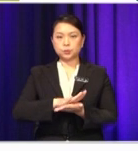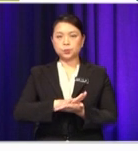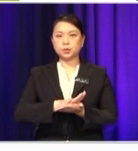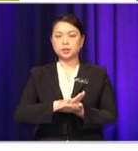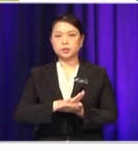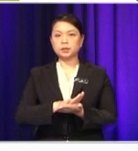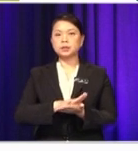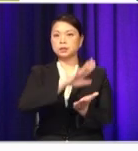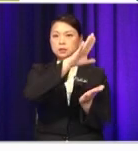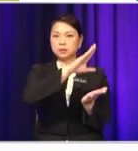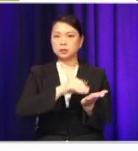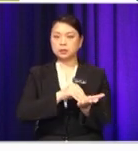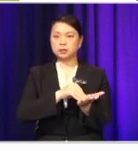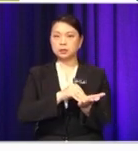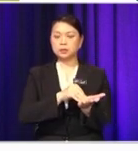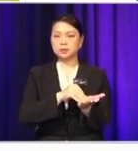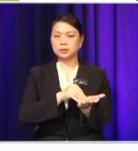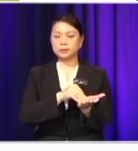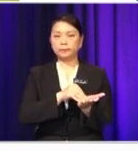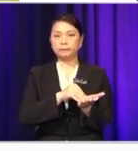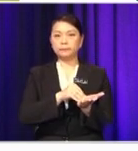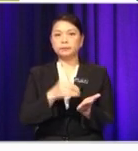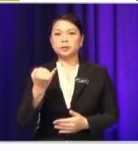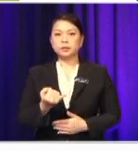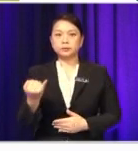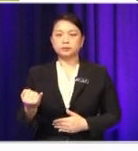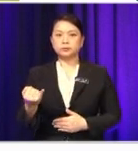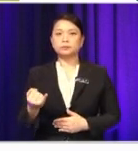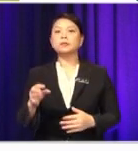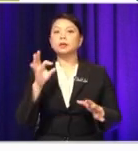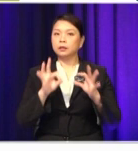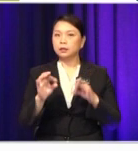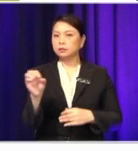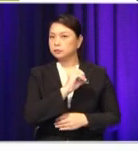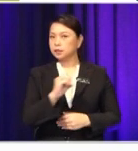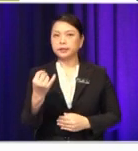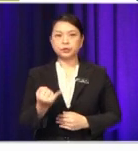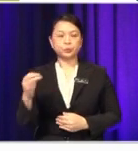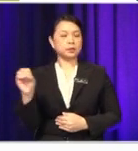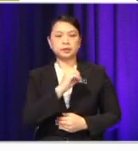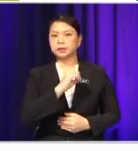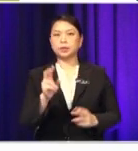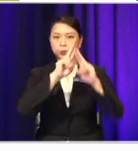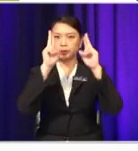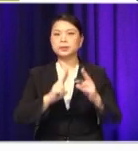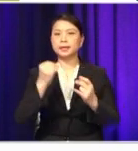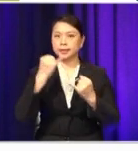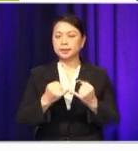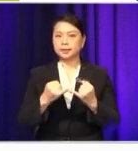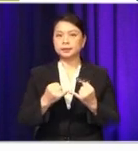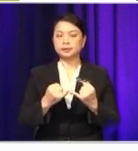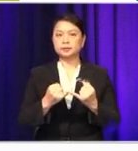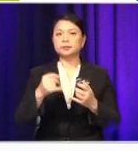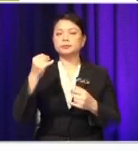memak turun instrumen pentaksiran itu. Itu yang penting sekali. Tanpa instrumen tidak ada ujian akhir, ya. Okay. Dan seterusnya ialah